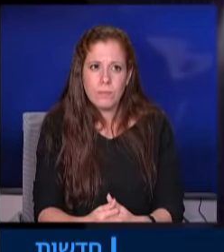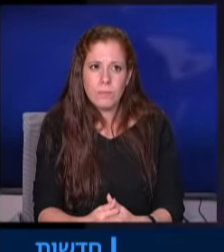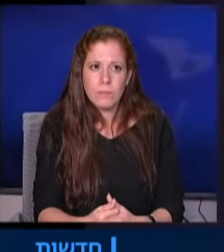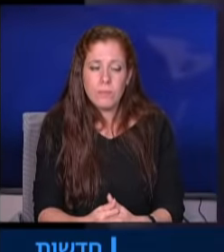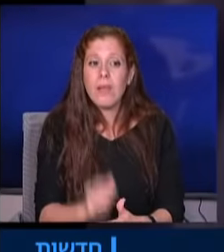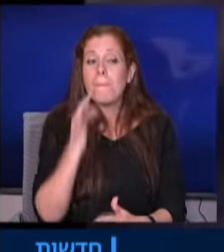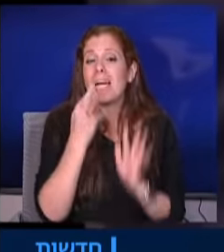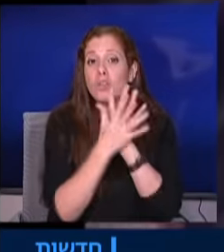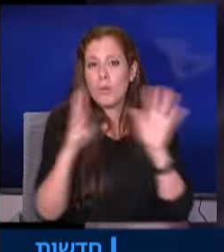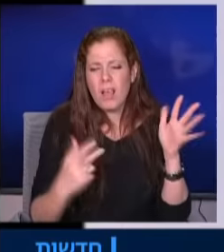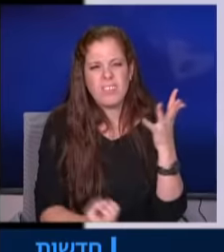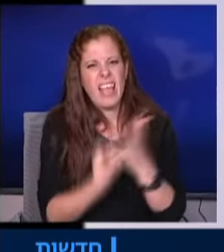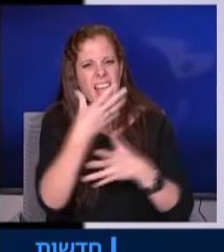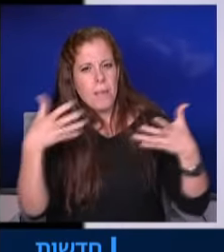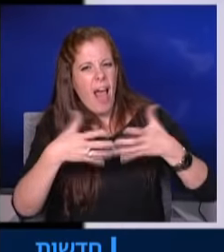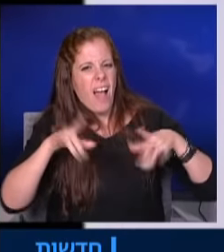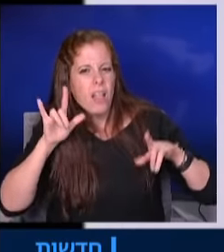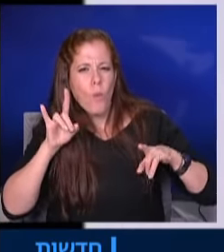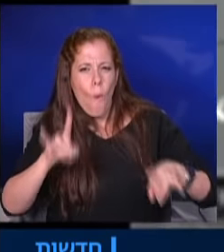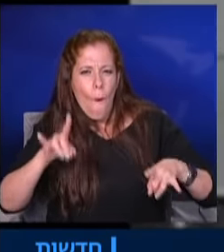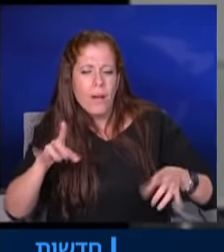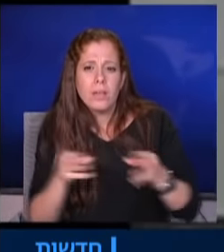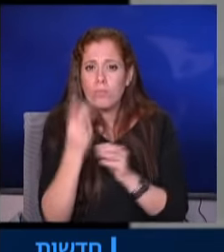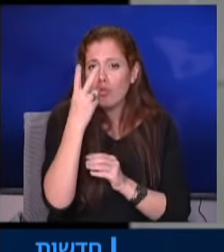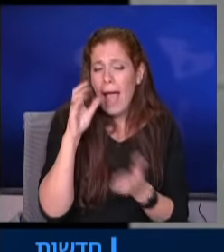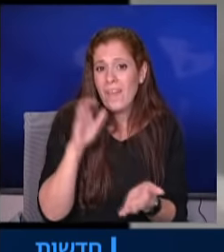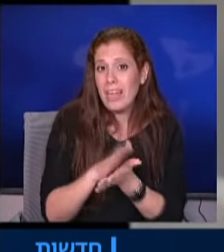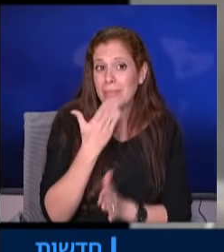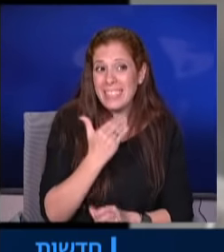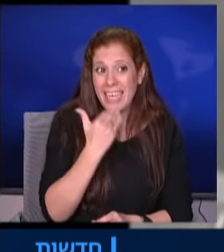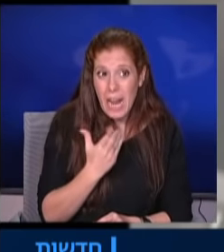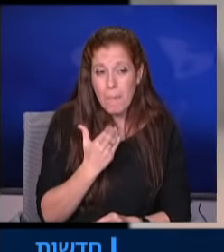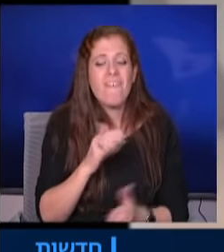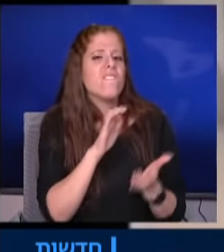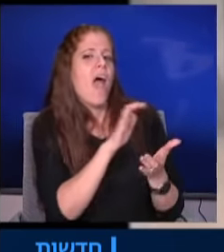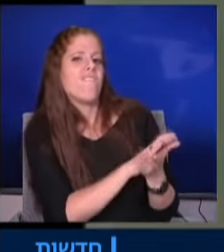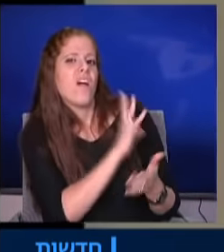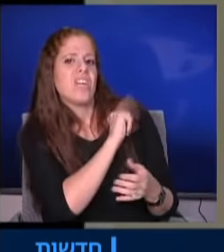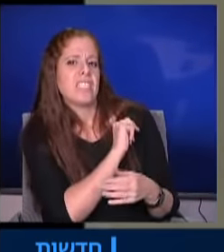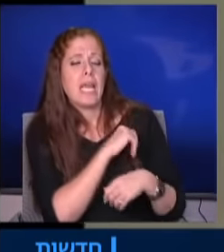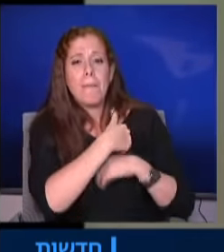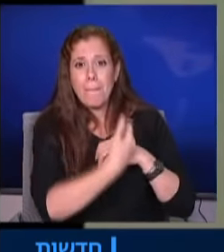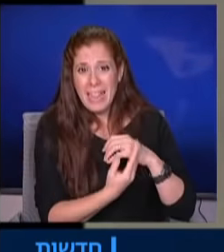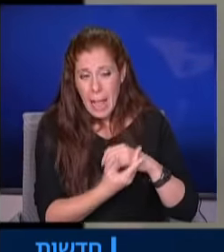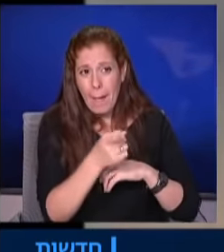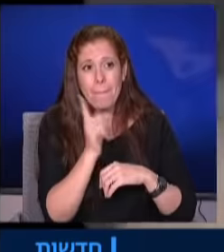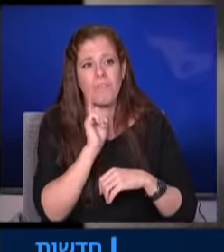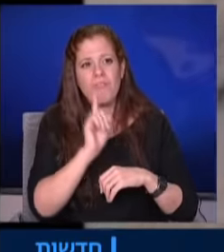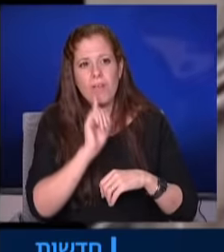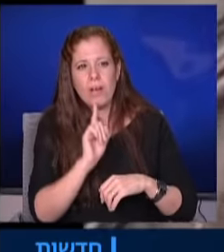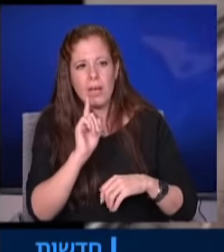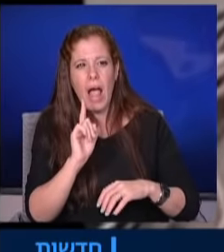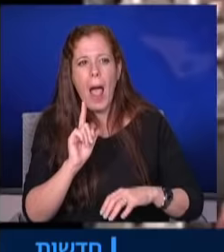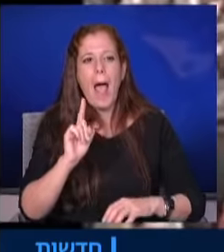בגיל 18 הקים להקת רוק כבד עם שני חברים ישראלים וחבר פלסטינים בבית לחם וקרא לה מלך אש. שם